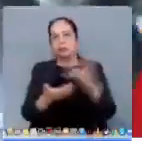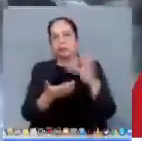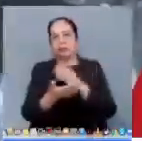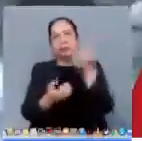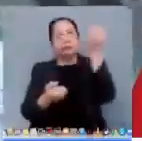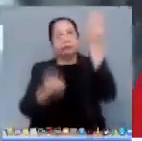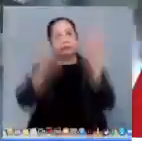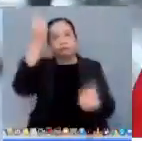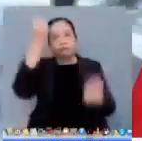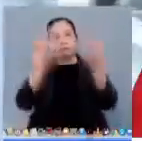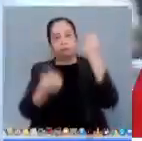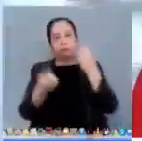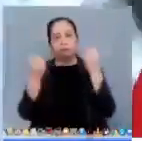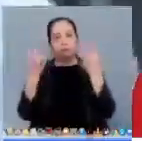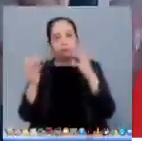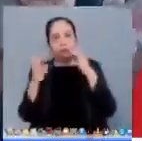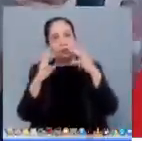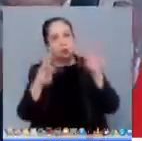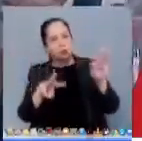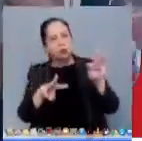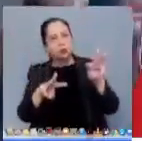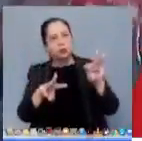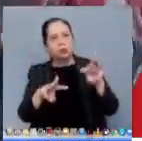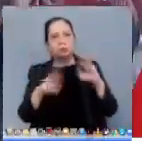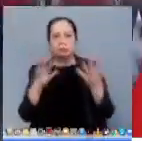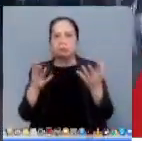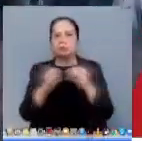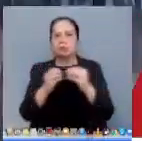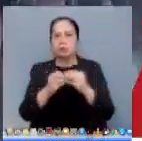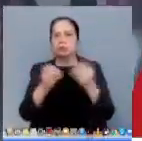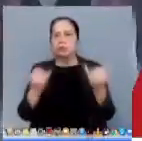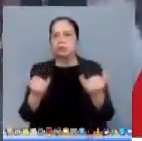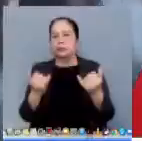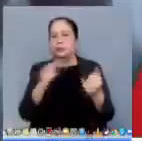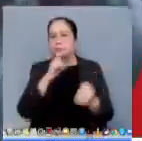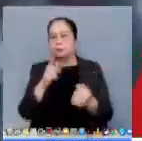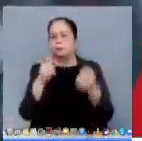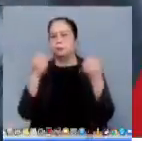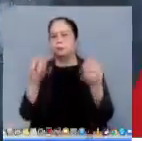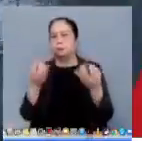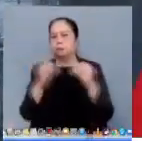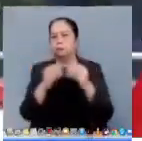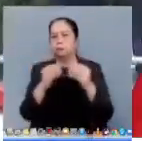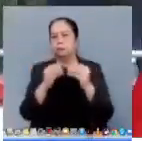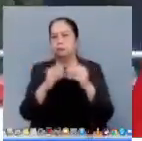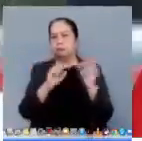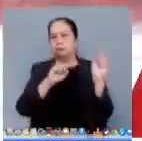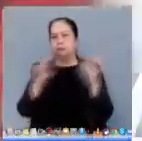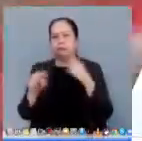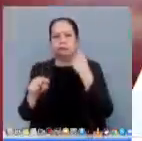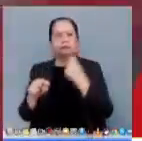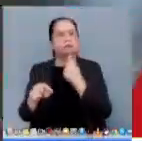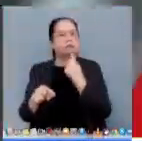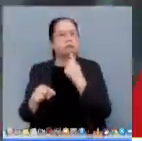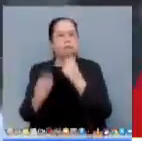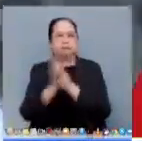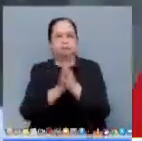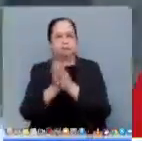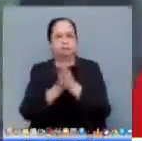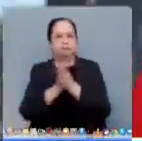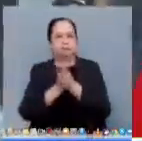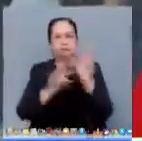ang dumating. Okay. What more today? I'm sure, no? Napakaraming pupunta sapagkat sabik na po ang ating mga mamamayan